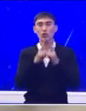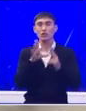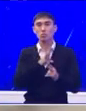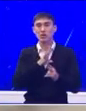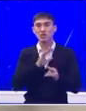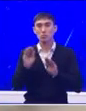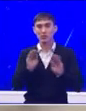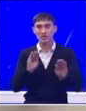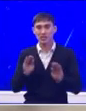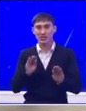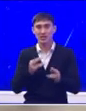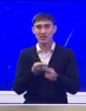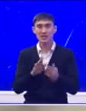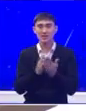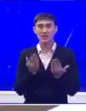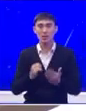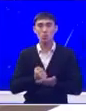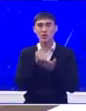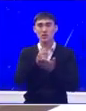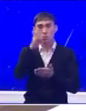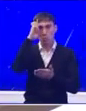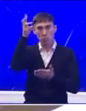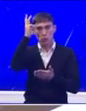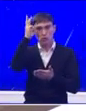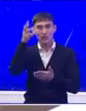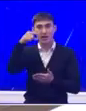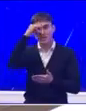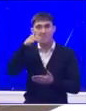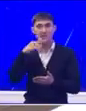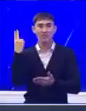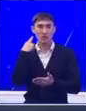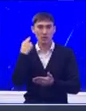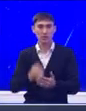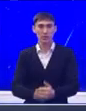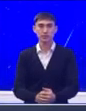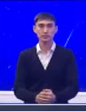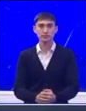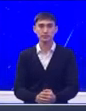и опубликованная по инициативе и поддержке посольства Казахстана в Великобритании.